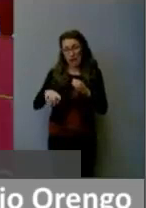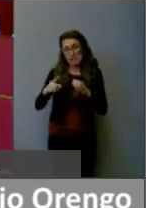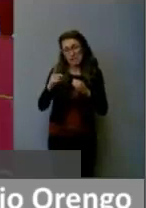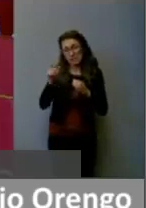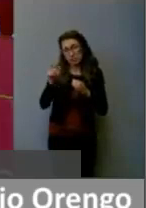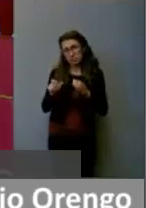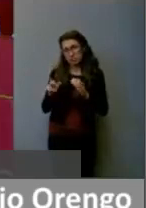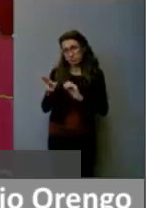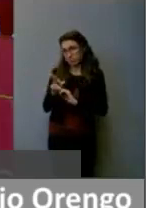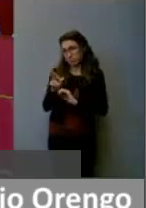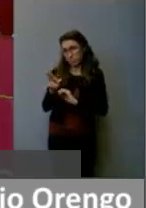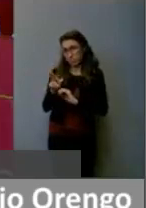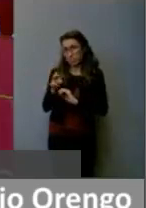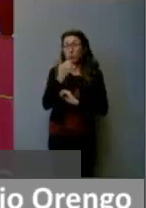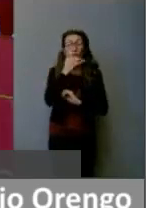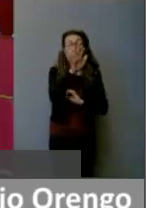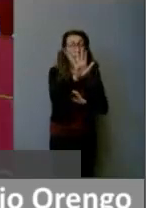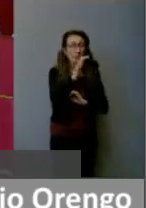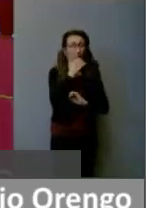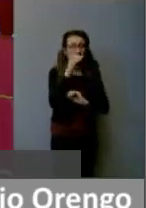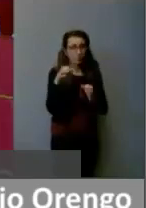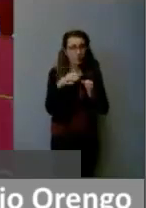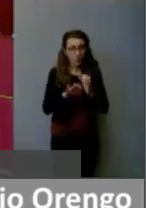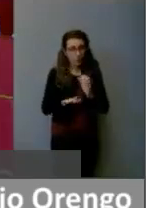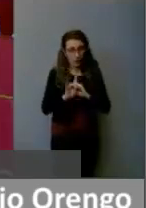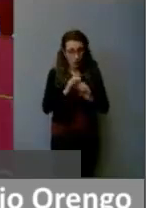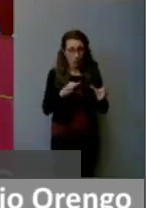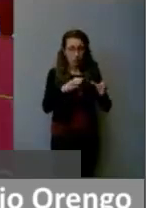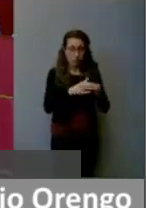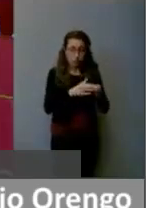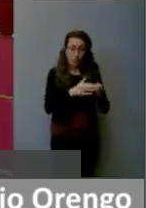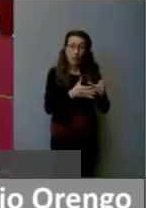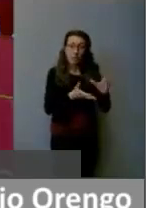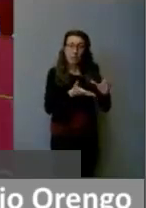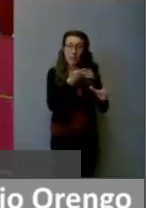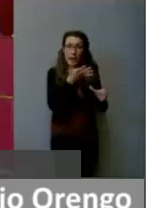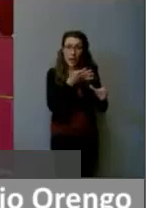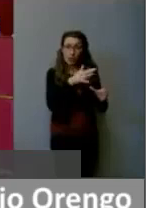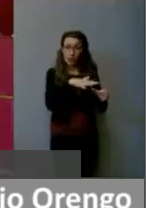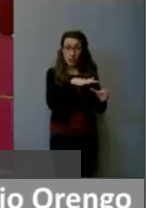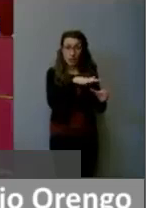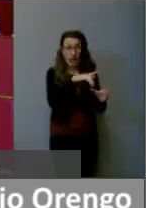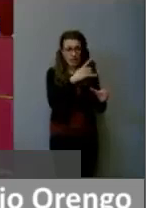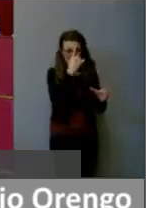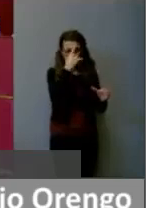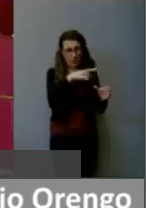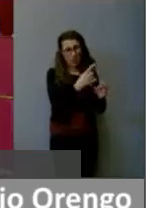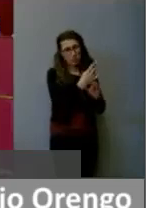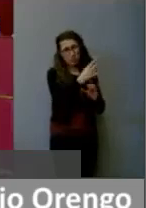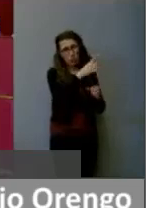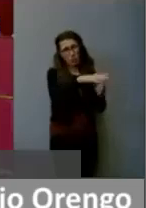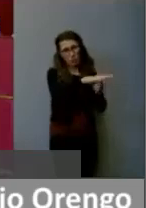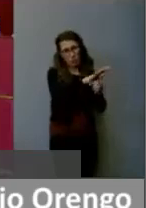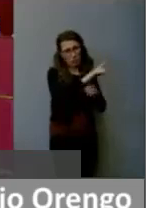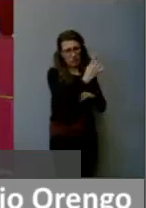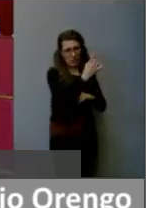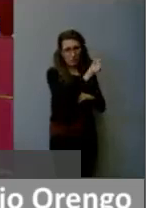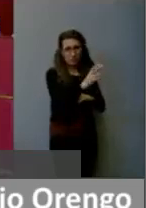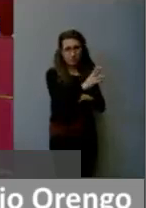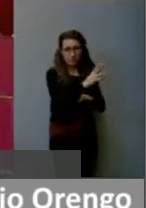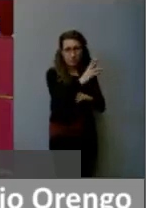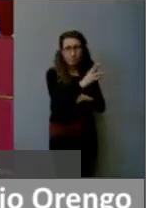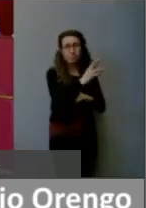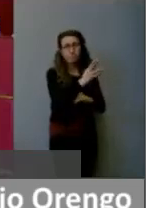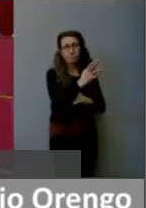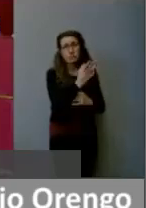non solleviamo, di maggioranza, scusate, noi oggi non teniamo il numero legale perché non vogliamo neanche che si possa pensare che strumentalizziamo questo fatto, però